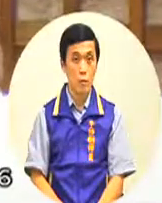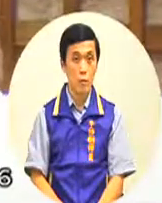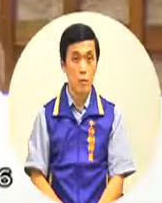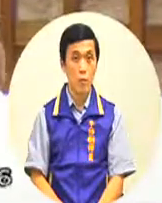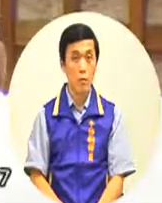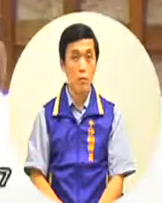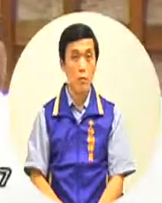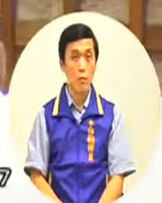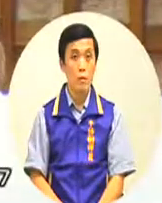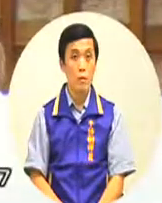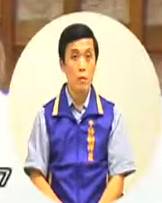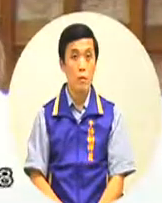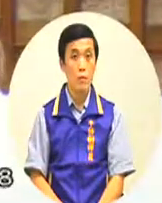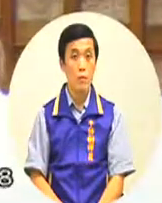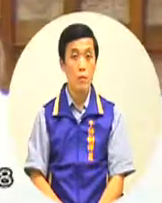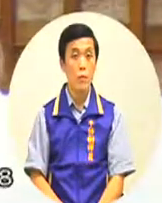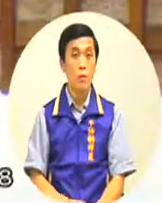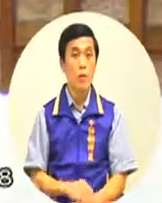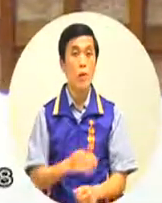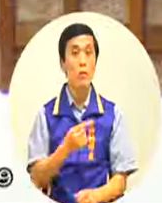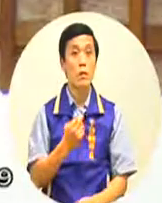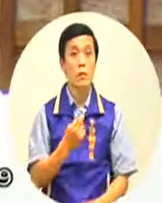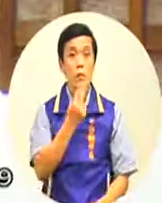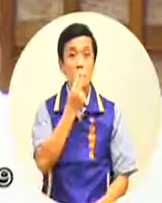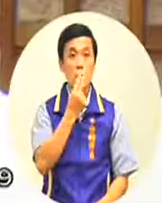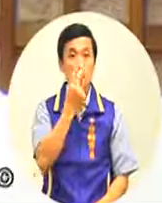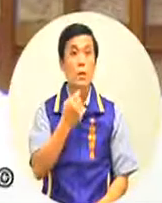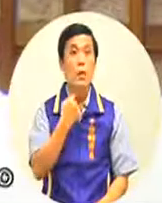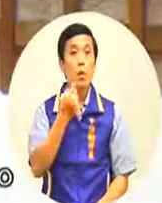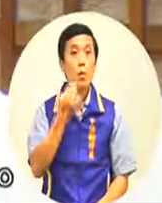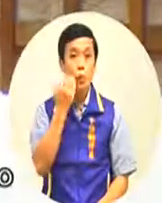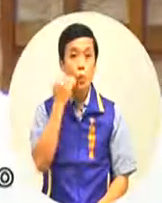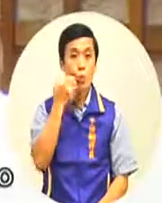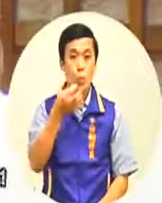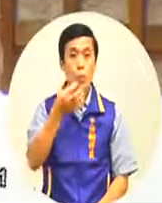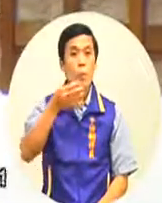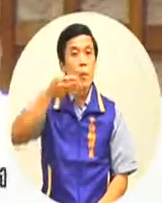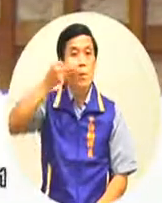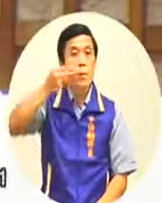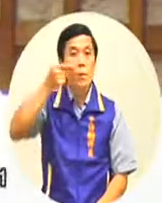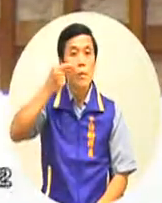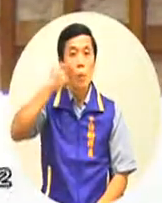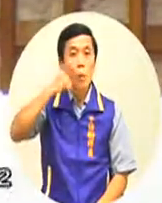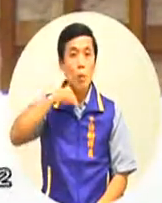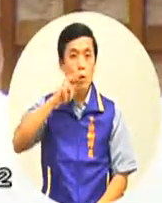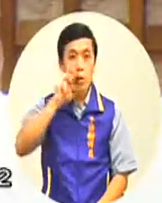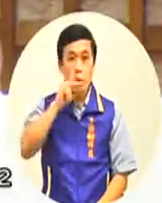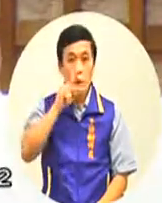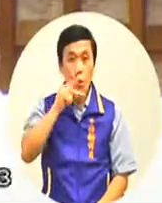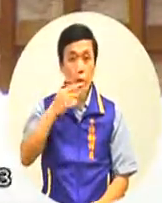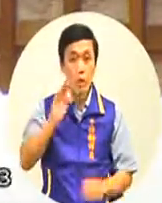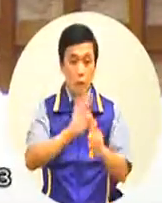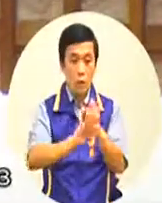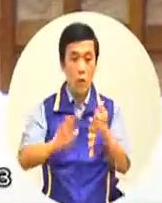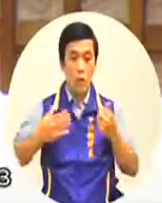这个氧气吼，若上唔到位置啊，细胞会破坏掉